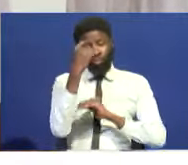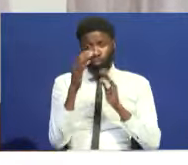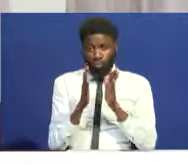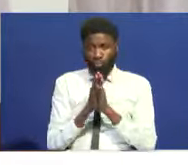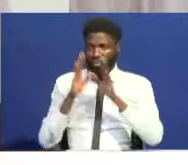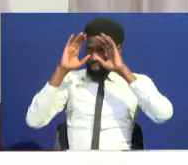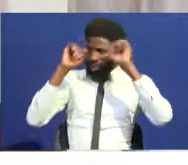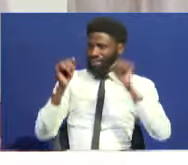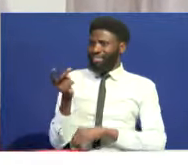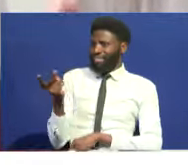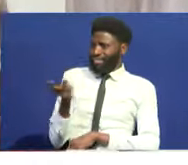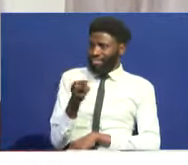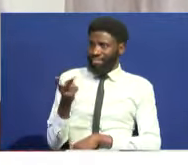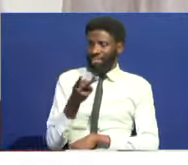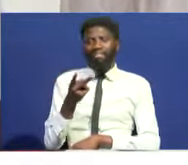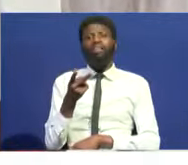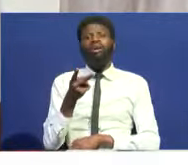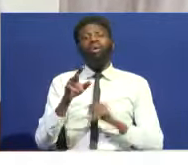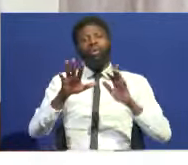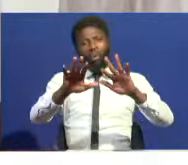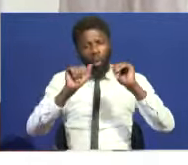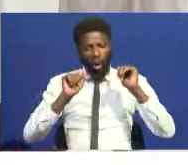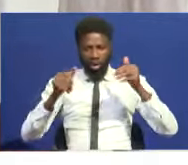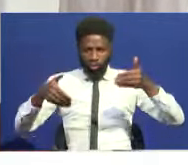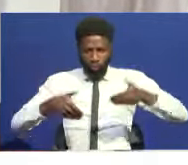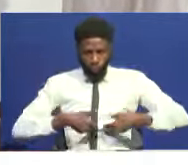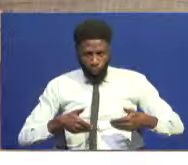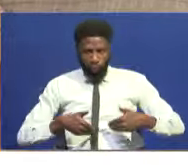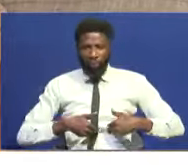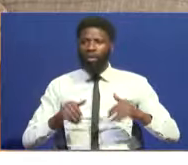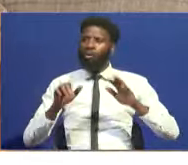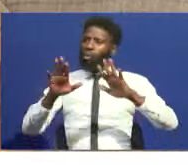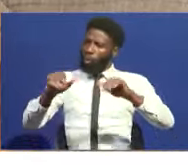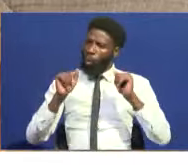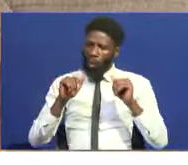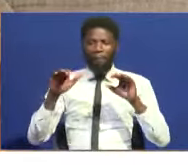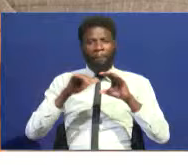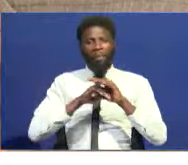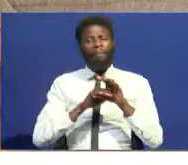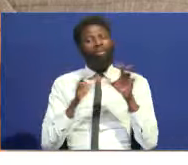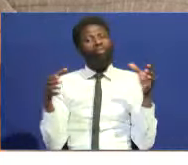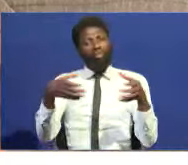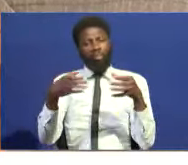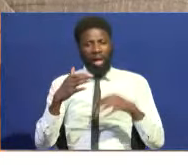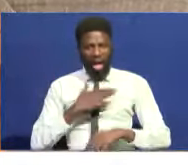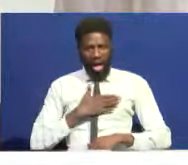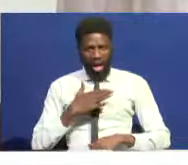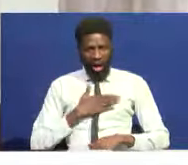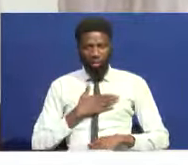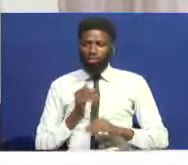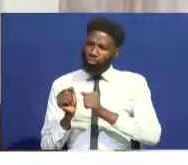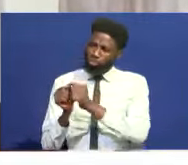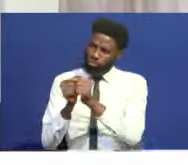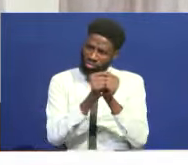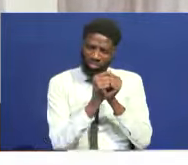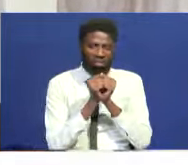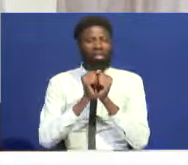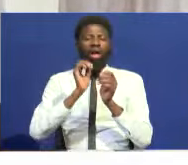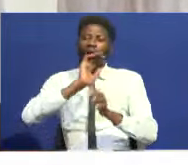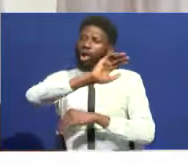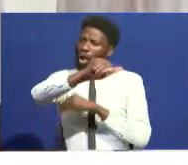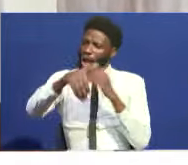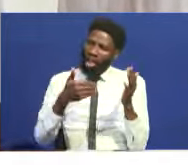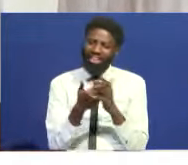yetu, tuingie kwa nyumba moja, tuingie kwa hema, tuite mkutano wa